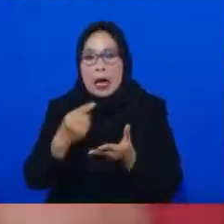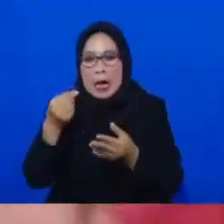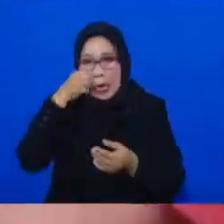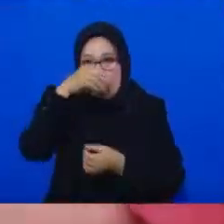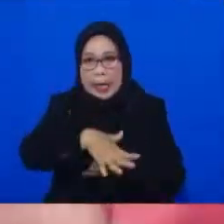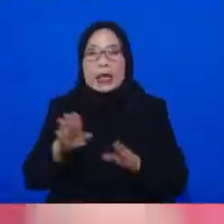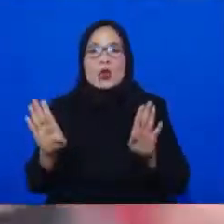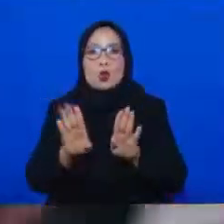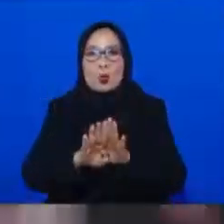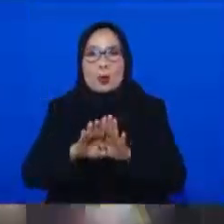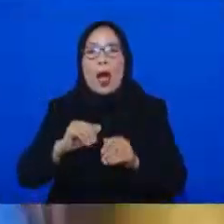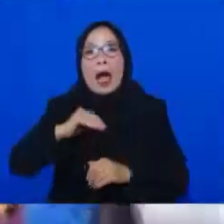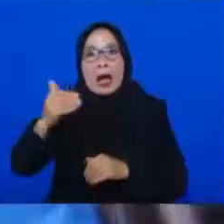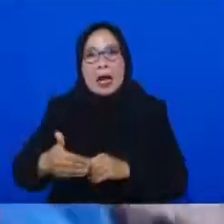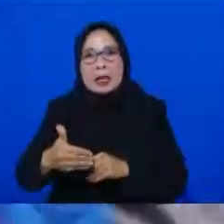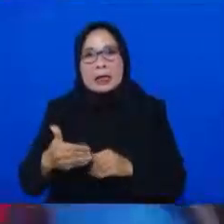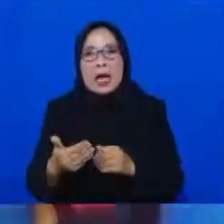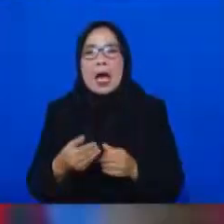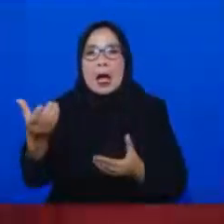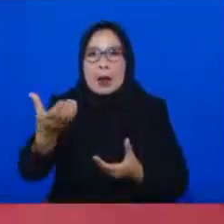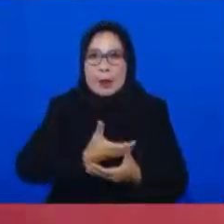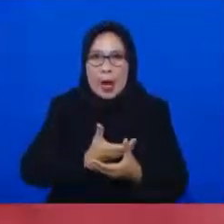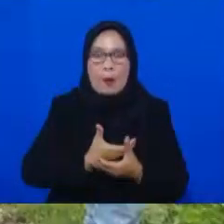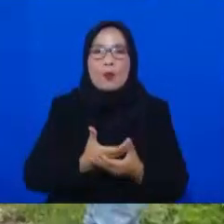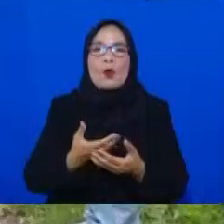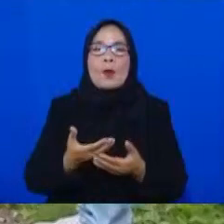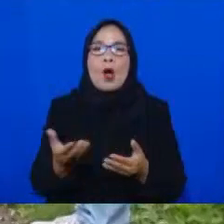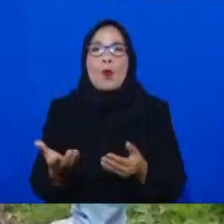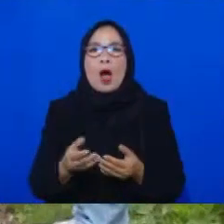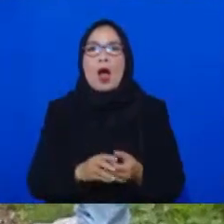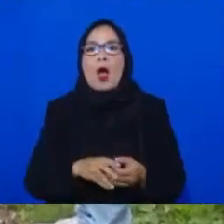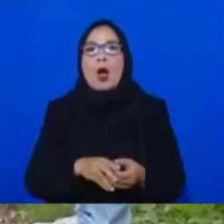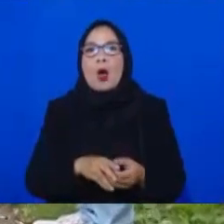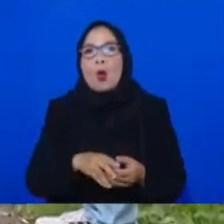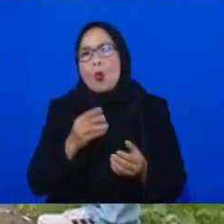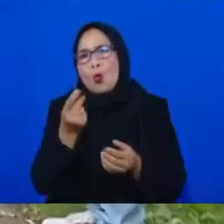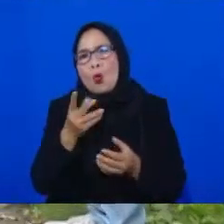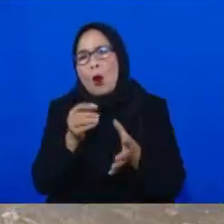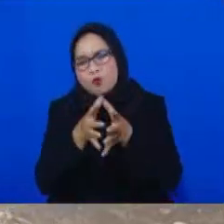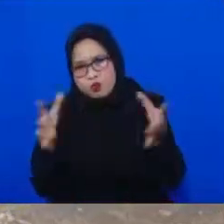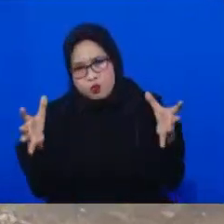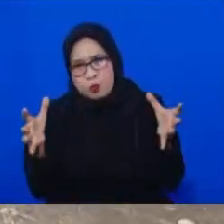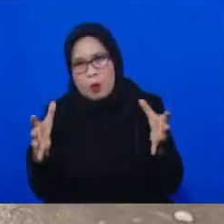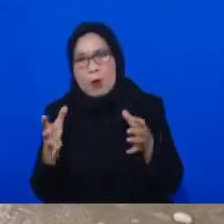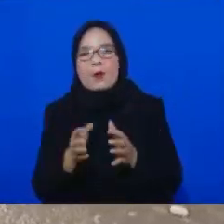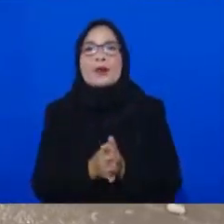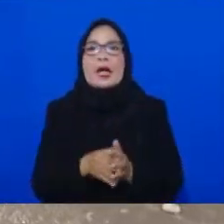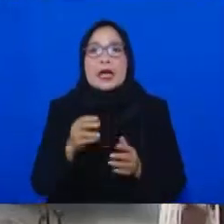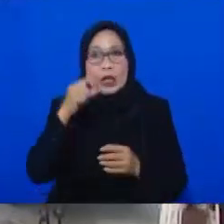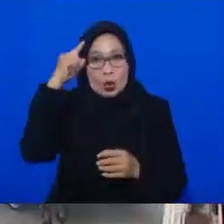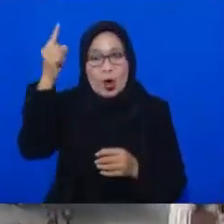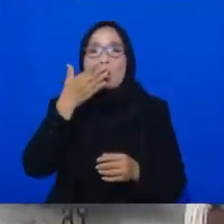dan anaknya yang menampung dana puluhan miliar rupiah. AKBP Akhirudin juga diduga sebagai pemilik gudang penimbun BBM